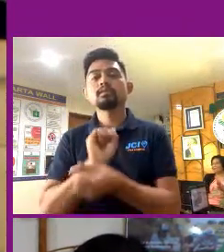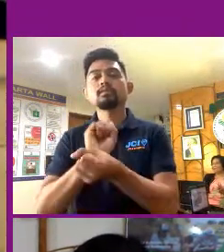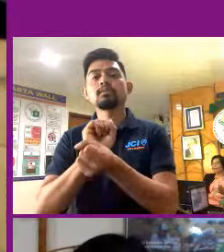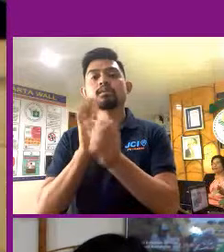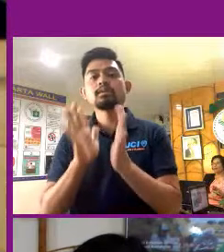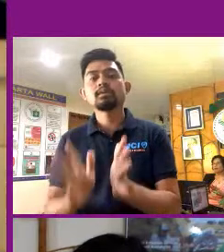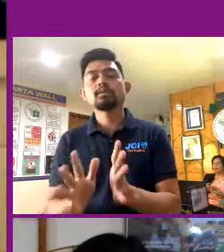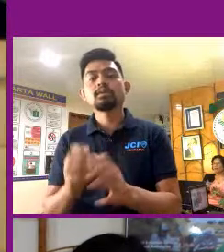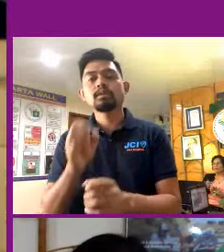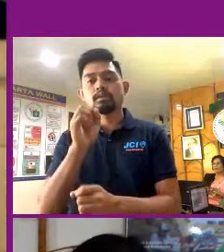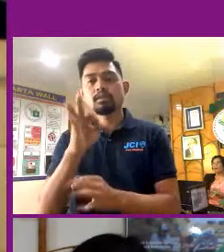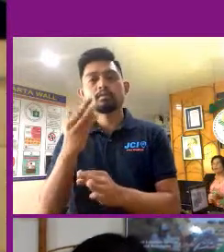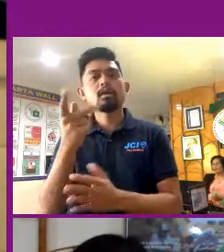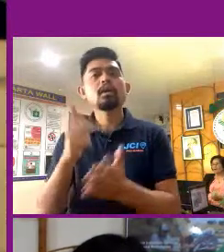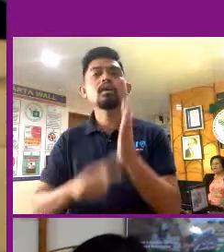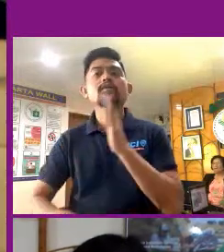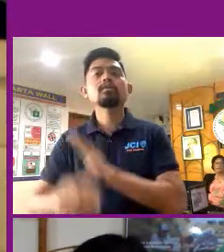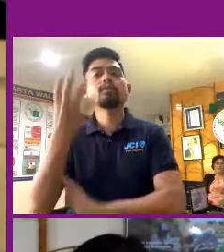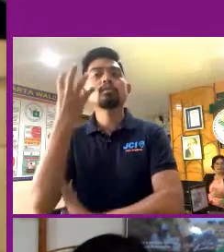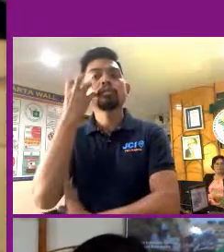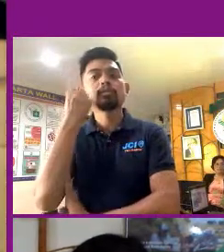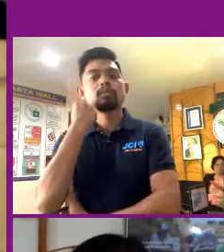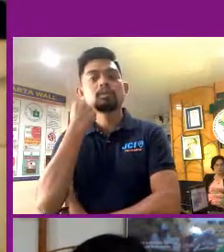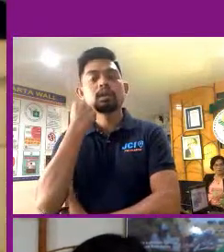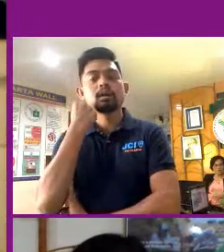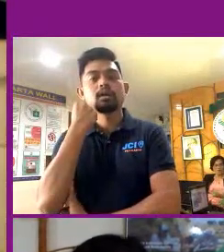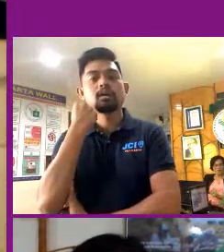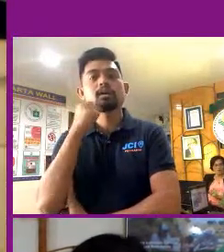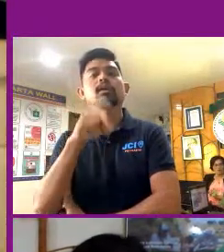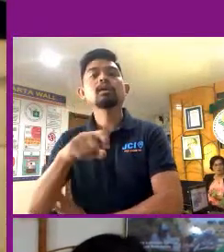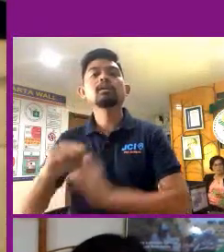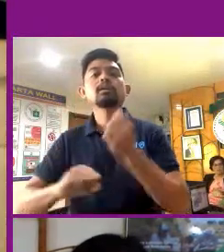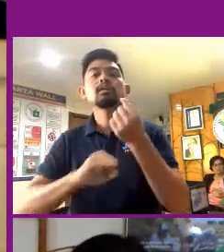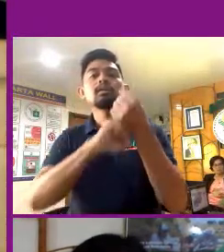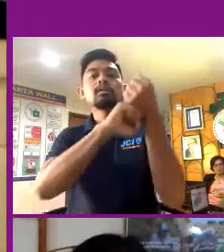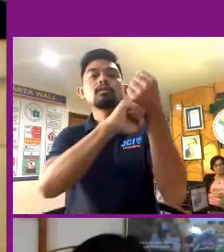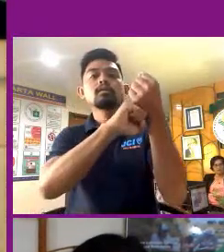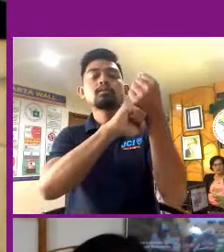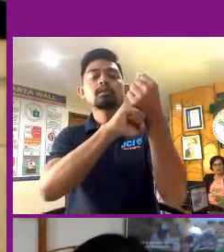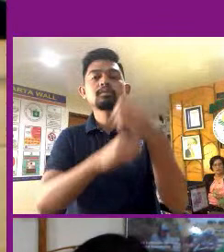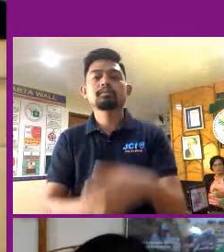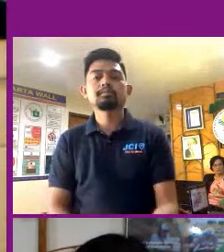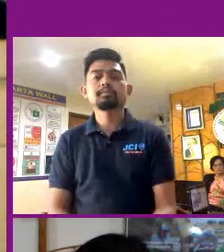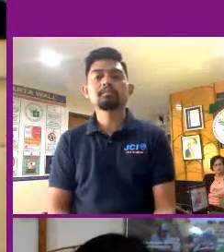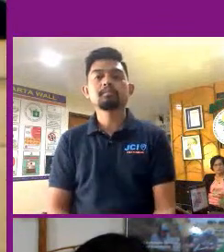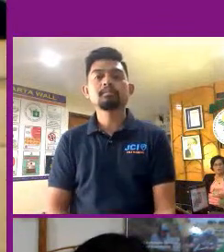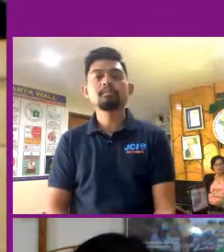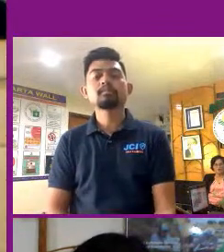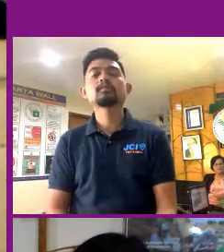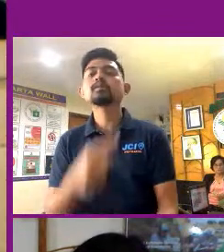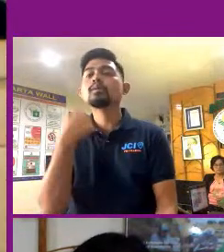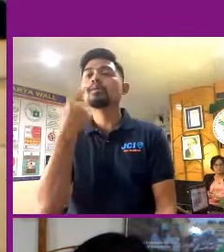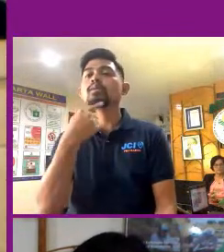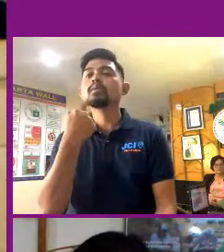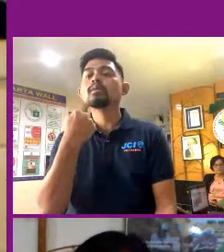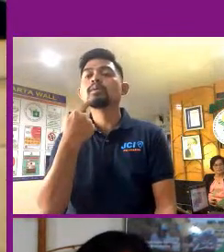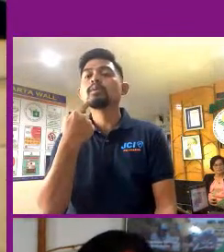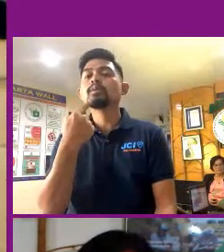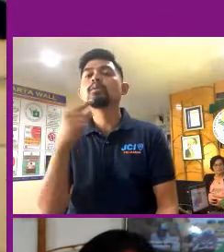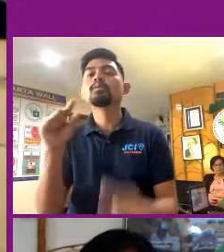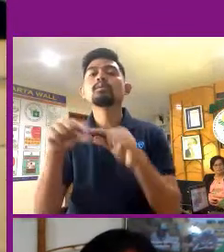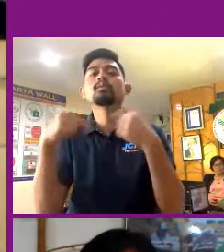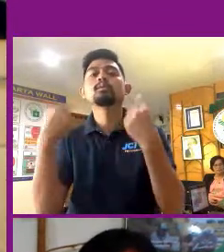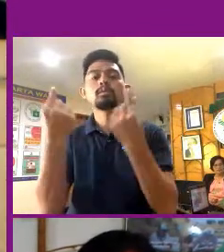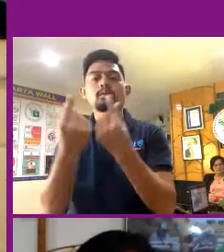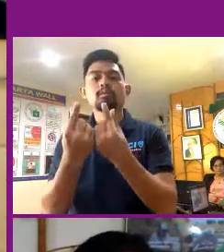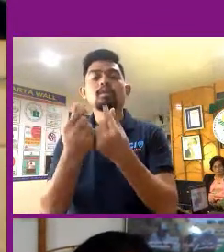ano, kung ano ang pagkukulang doon sa mga ano, i-feedback natin doon sa specific or kung sino ang agency